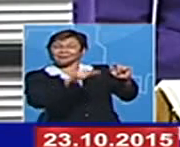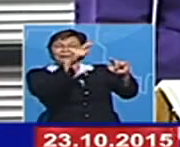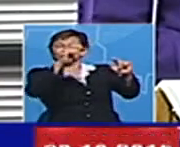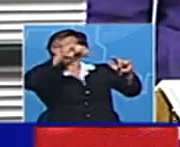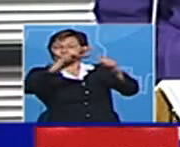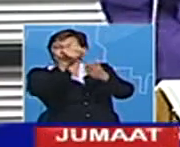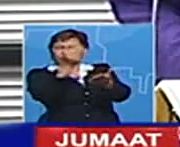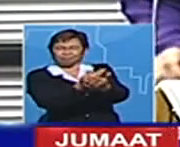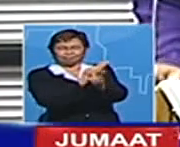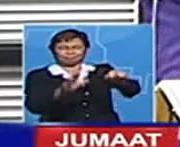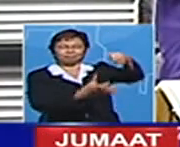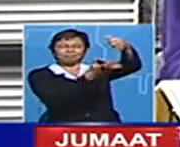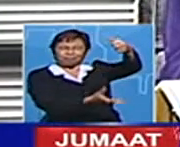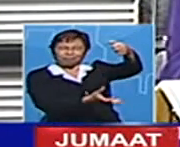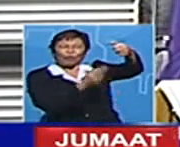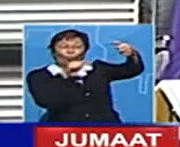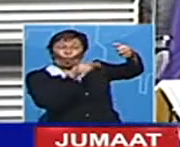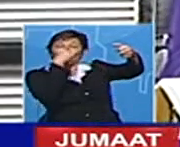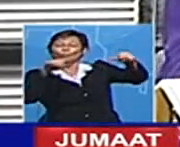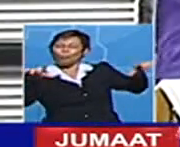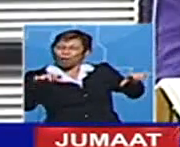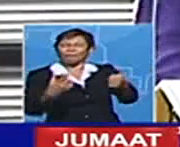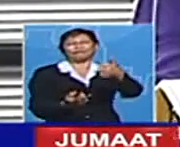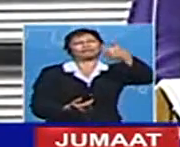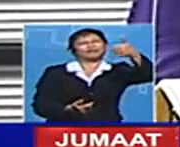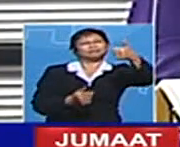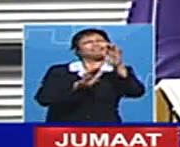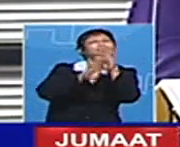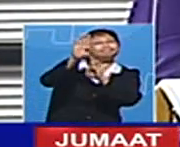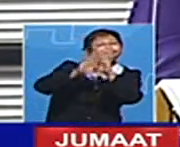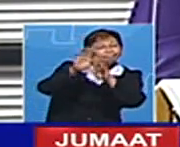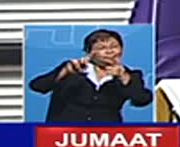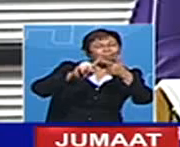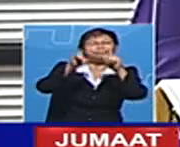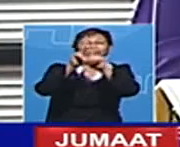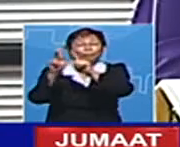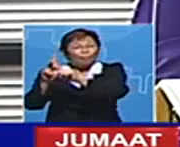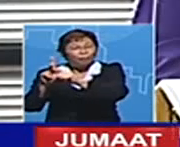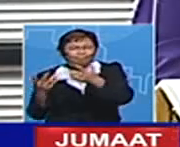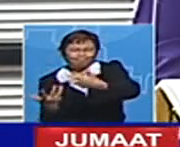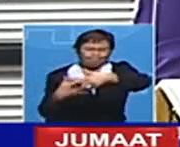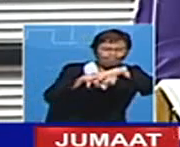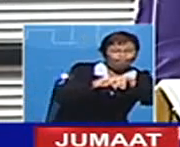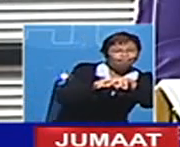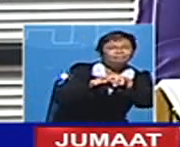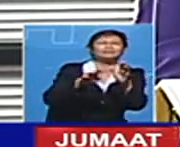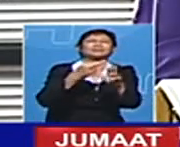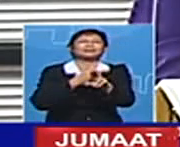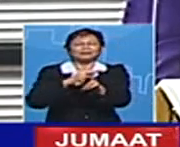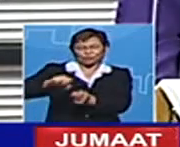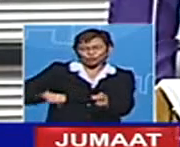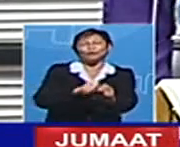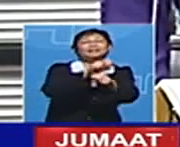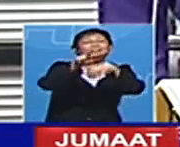juta disediakan bagi melaksanakan pertama pembangunan perkampungan bersepadu antaranya di sungai